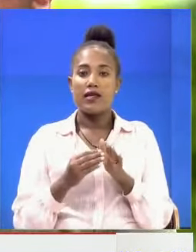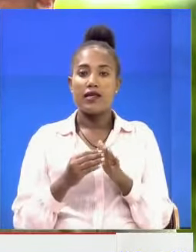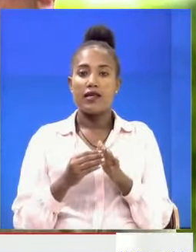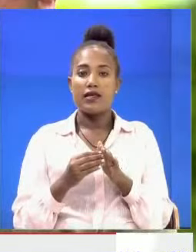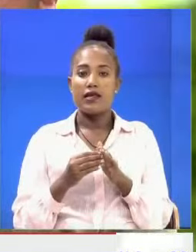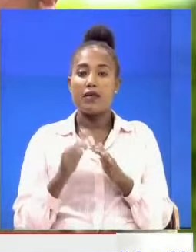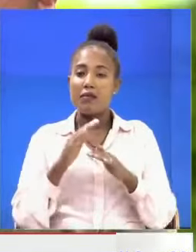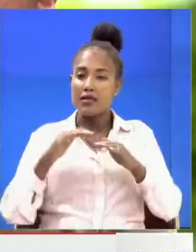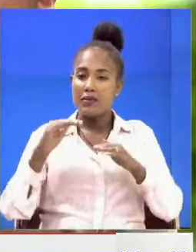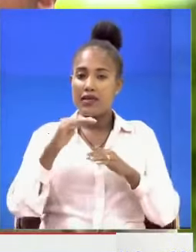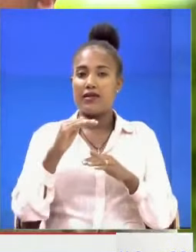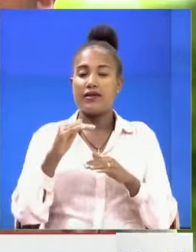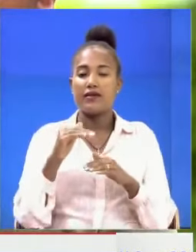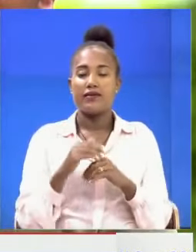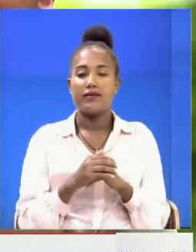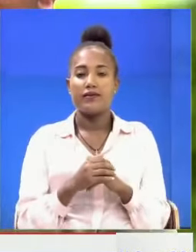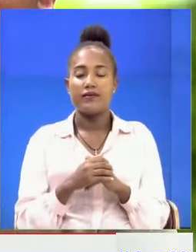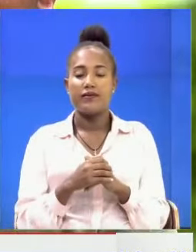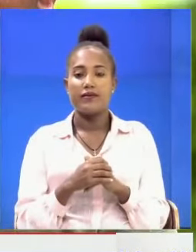የሚያደላ